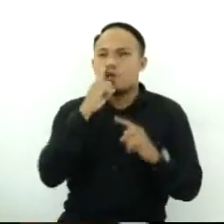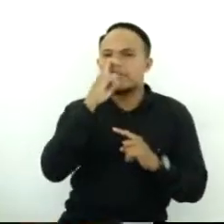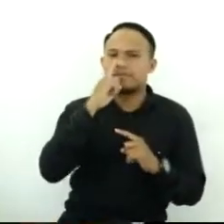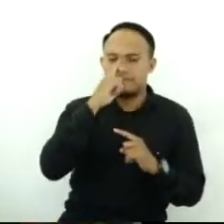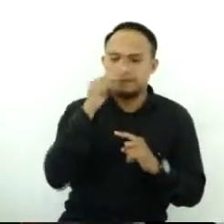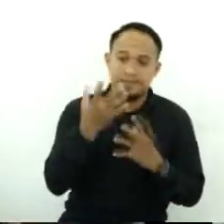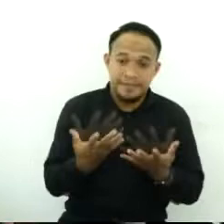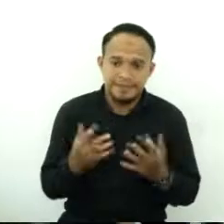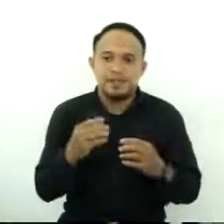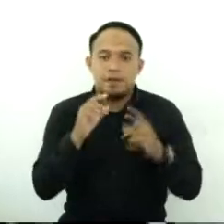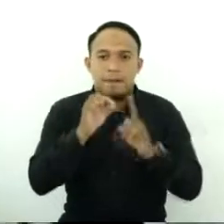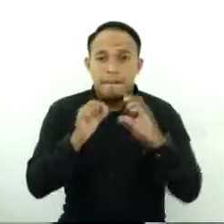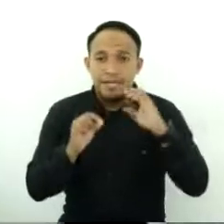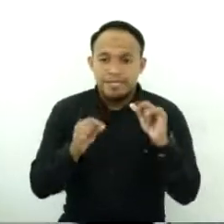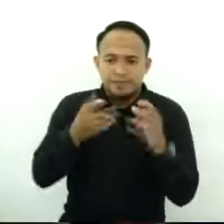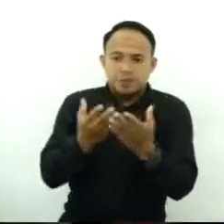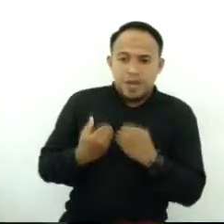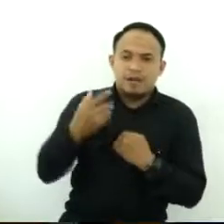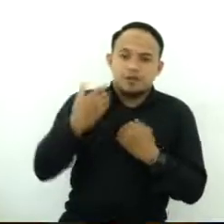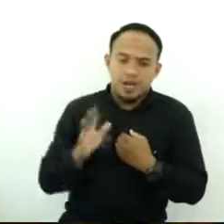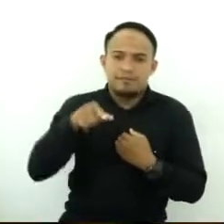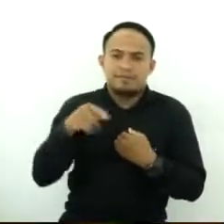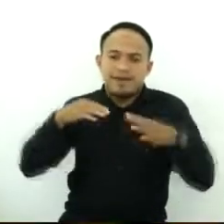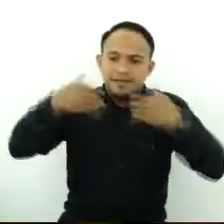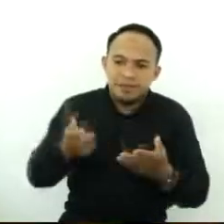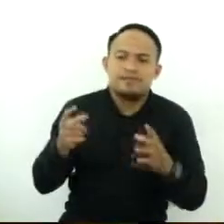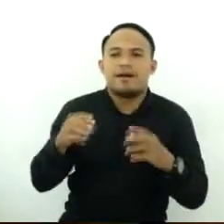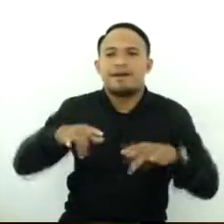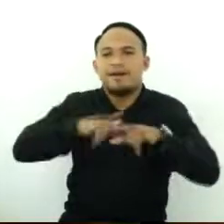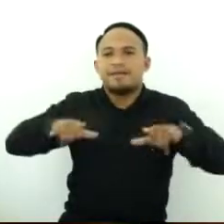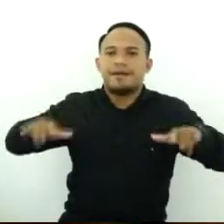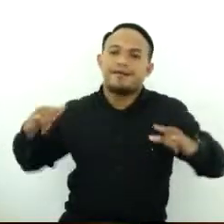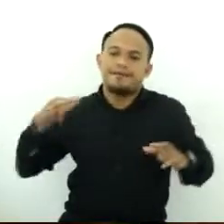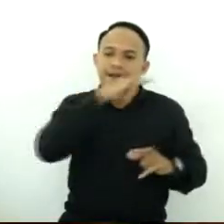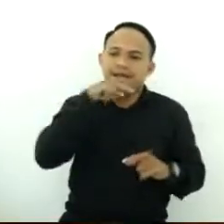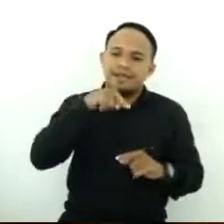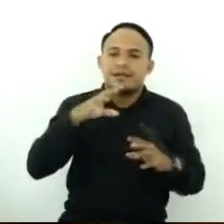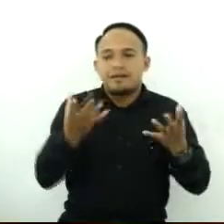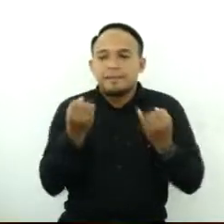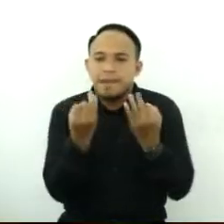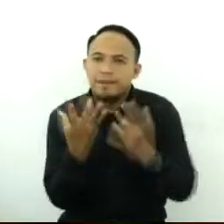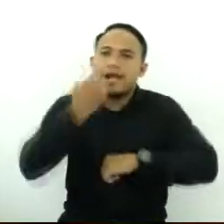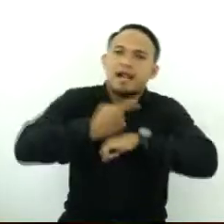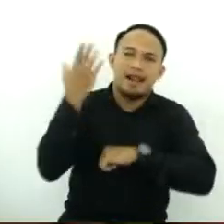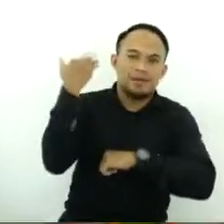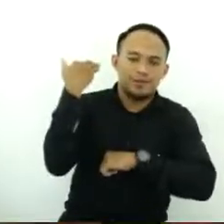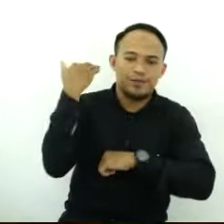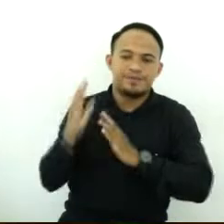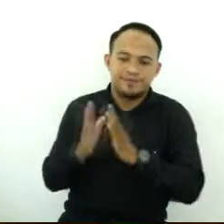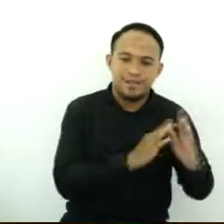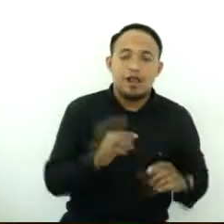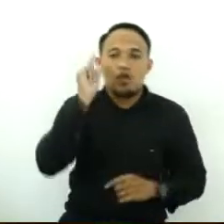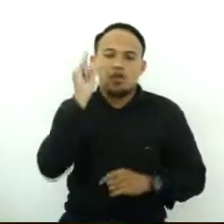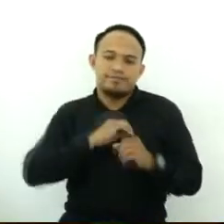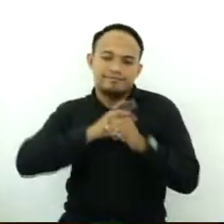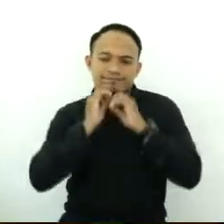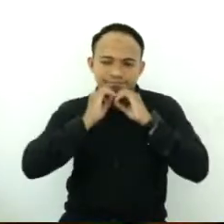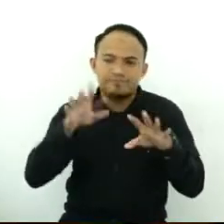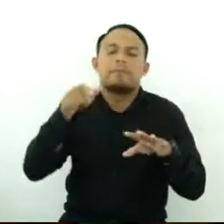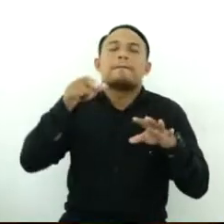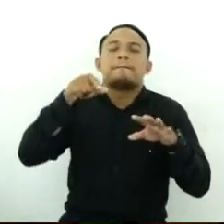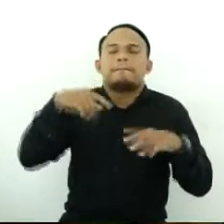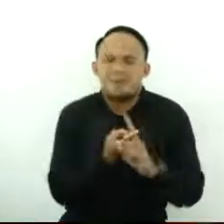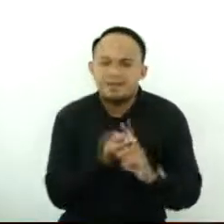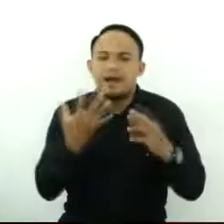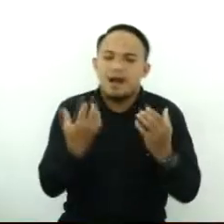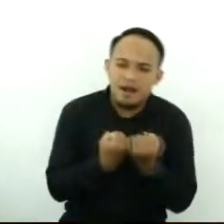swpc Arjuna sudah dilakukan di bandara djalaludin tantu Beberapa hari lalu untuk mencegah penyebaran covert